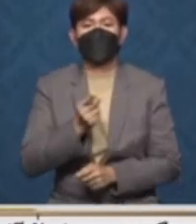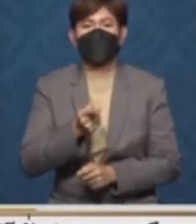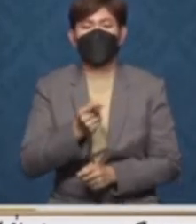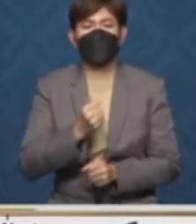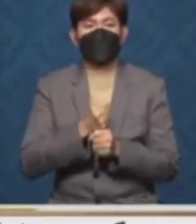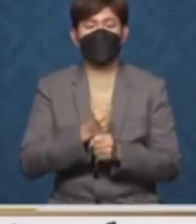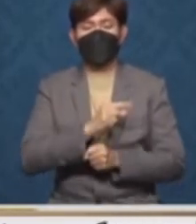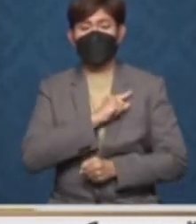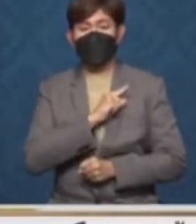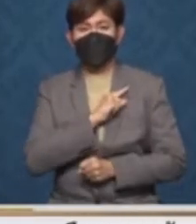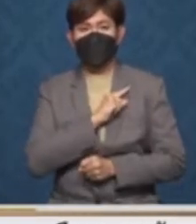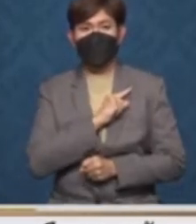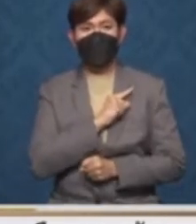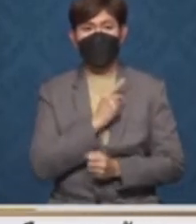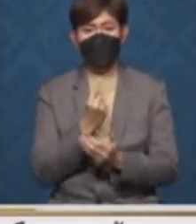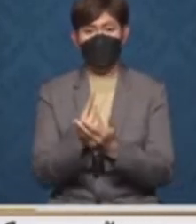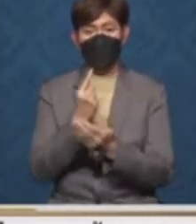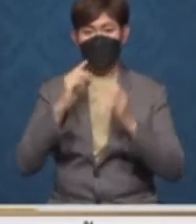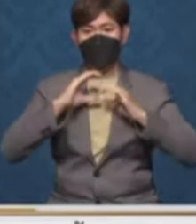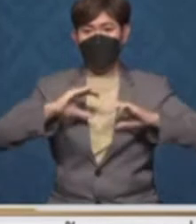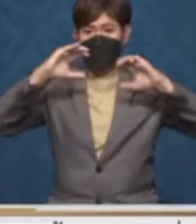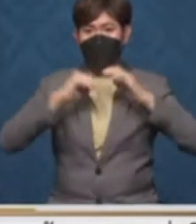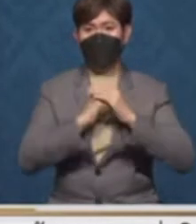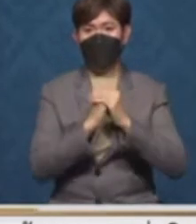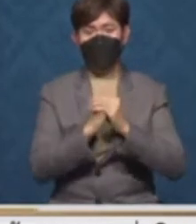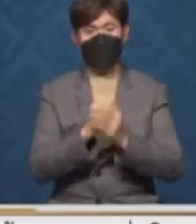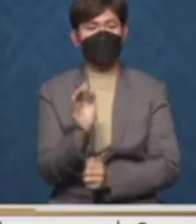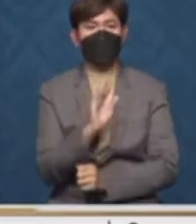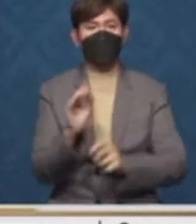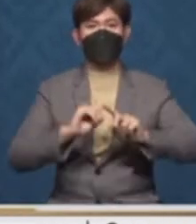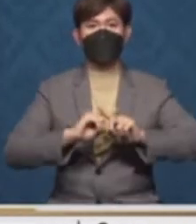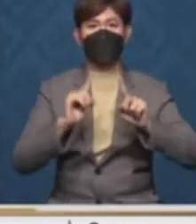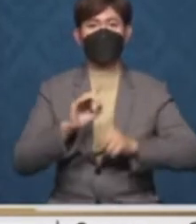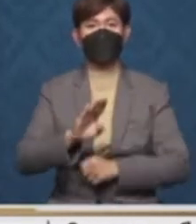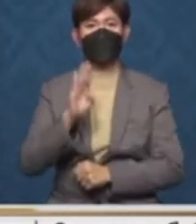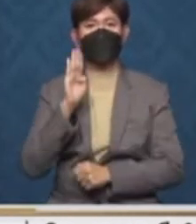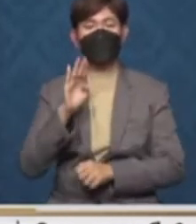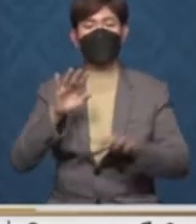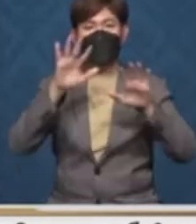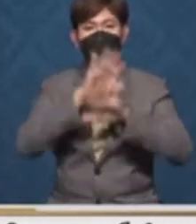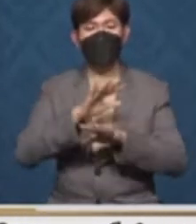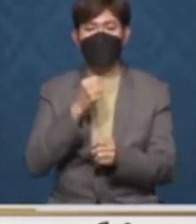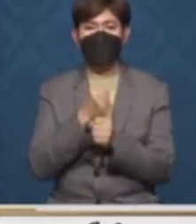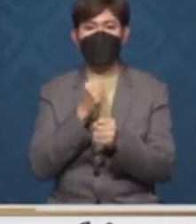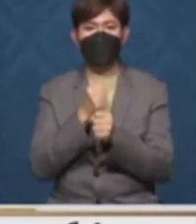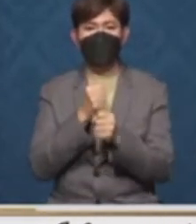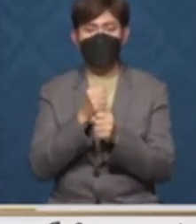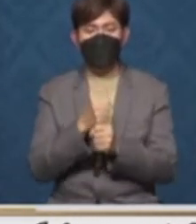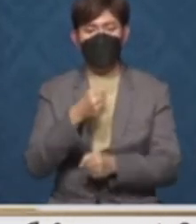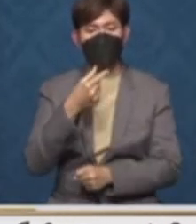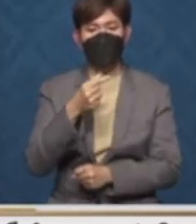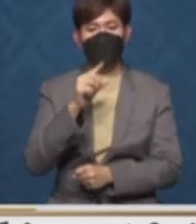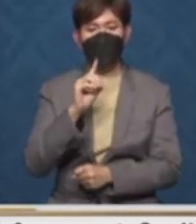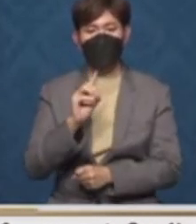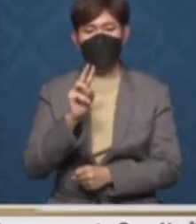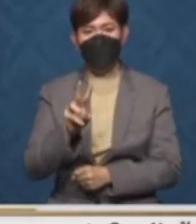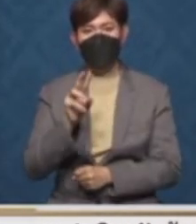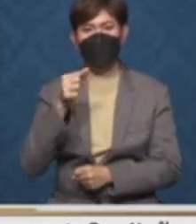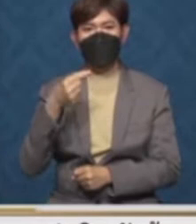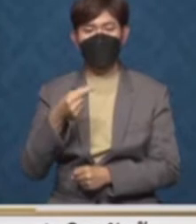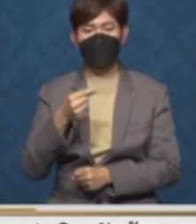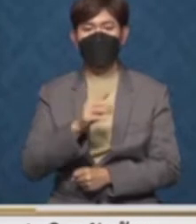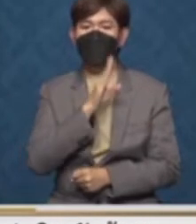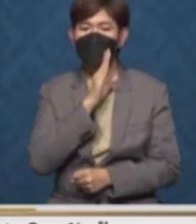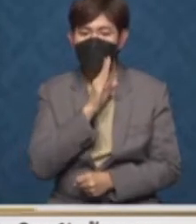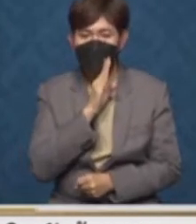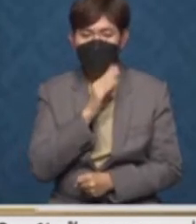บริษัท CSOC ไม่ได้เป็นตัวแทนรัฐบาลจีนครับเป็นเพียงบริษัทนายหน้าที่มาทำ G2GK สร้างท่าจอดเรือดำน้